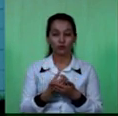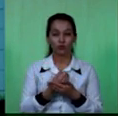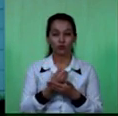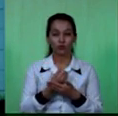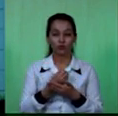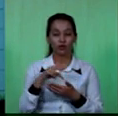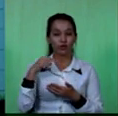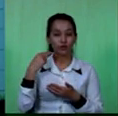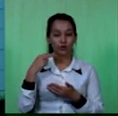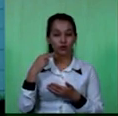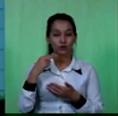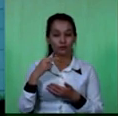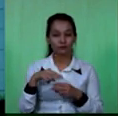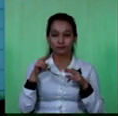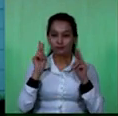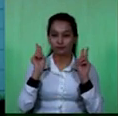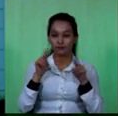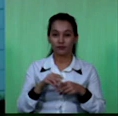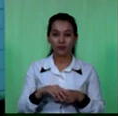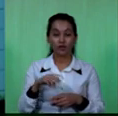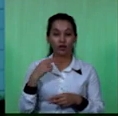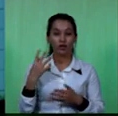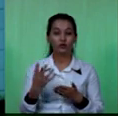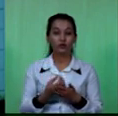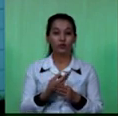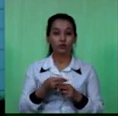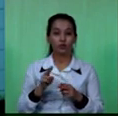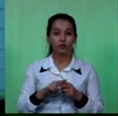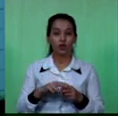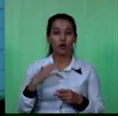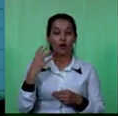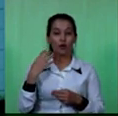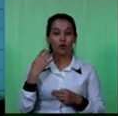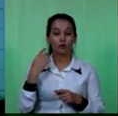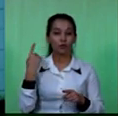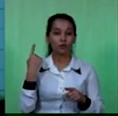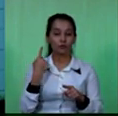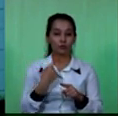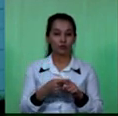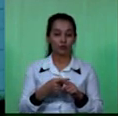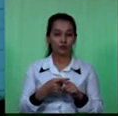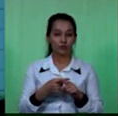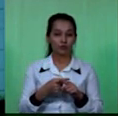гилосники номаълум. Гилосникини топиш учун эсе олма билан нокнинг